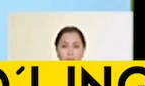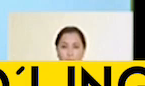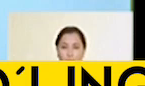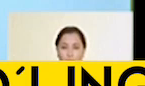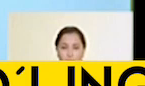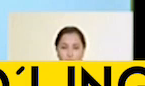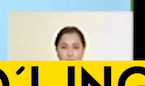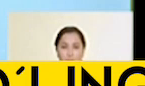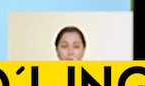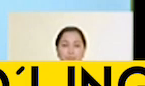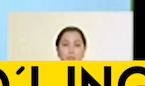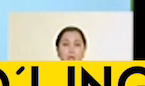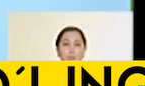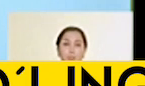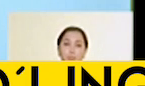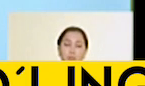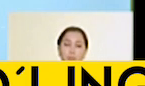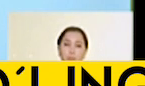belgilandi.